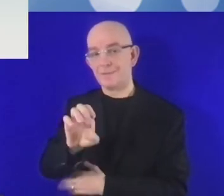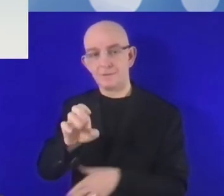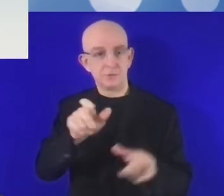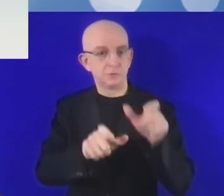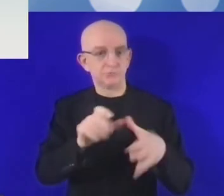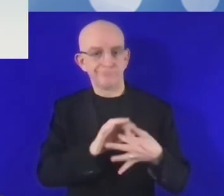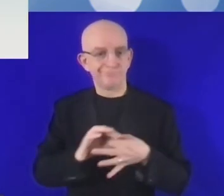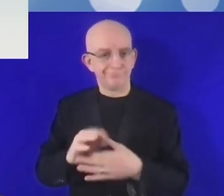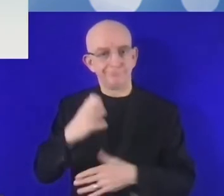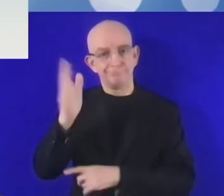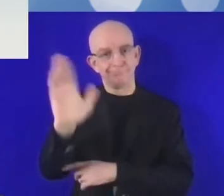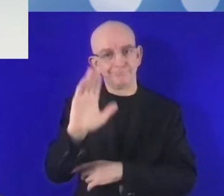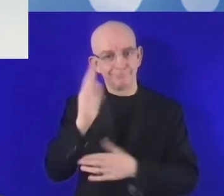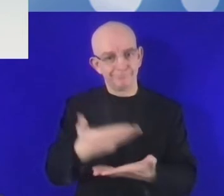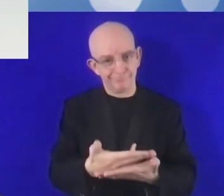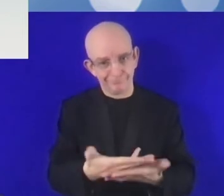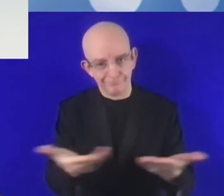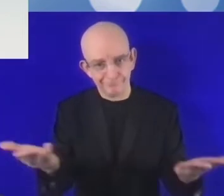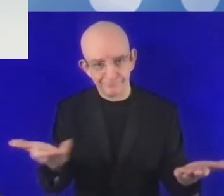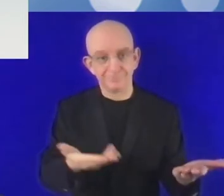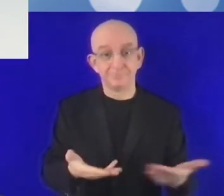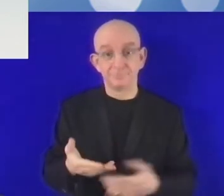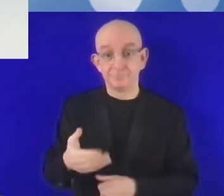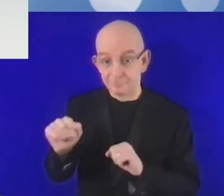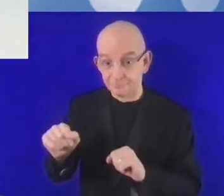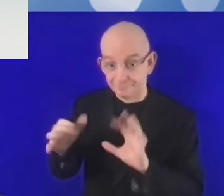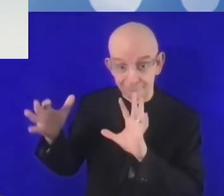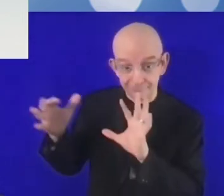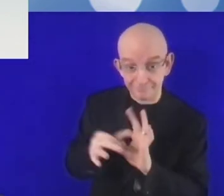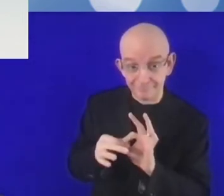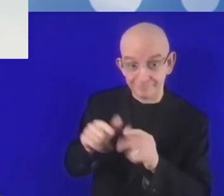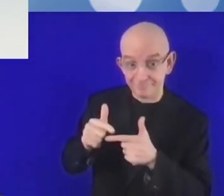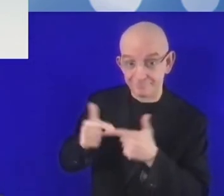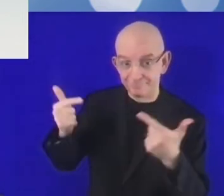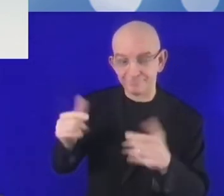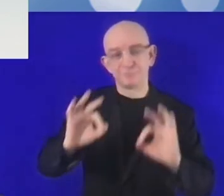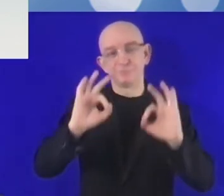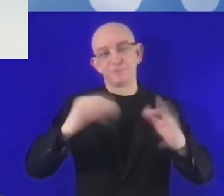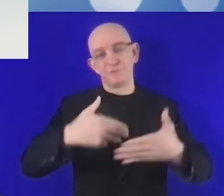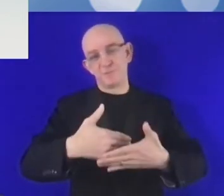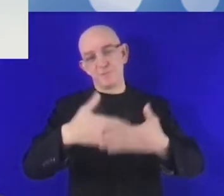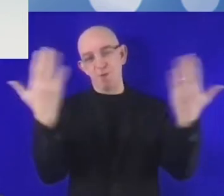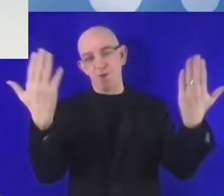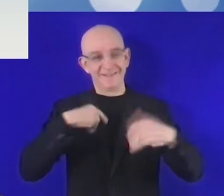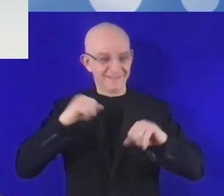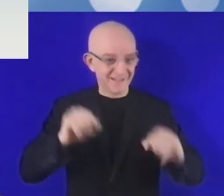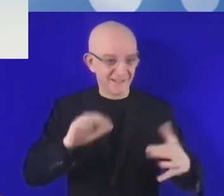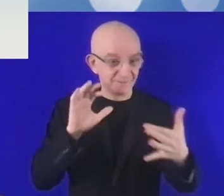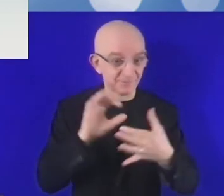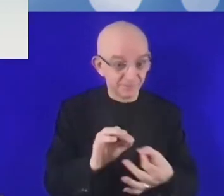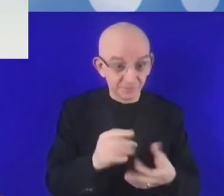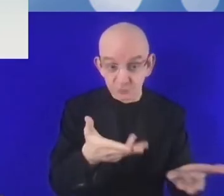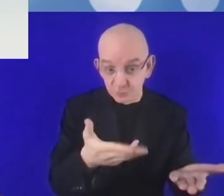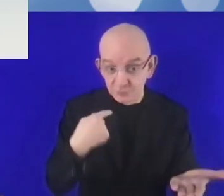entendez-vous? Oui, bonjour. Hello, Myriam. Yes. Can you hear me? Yes. Bonjour